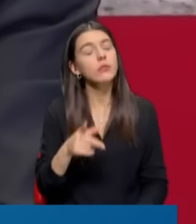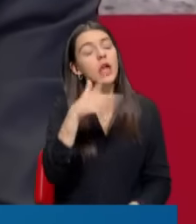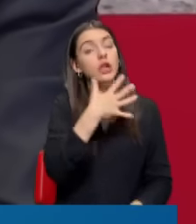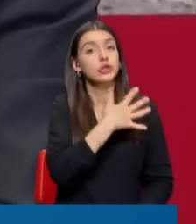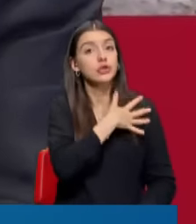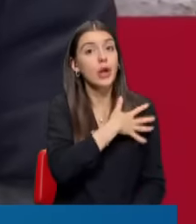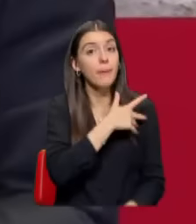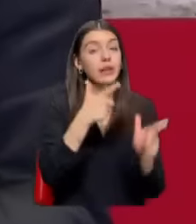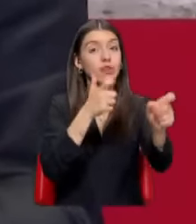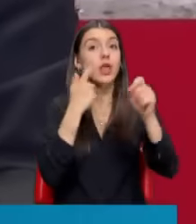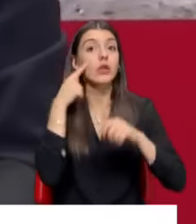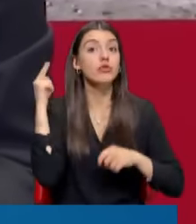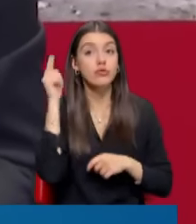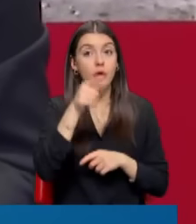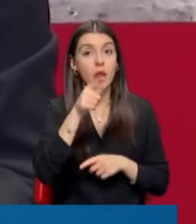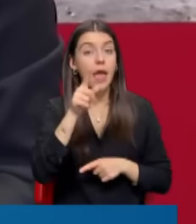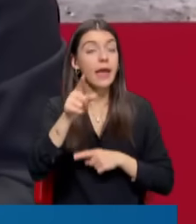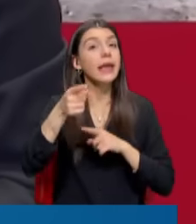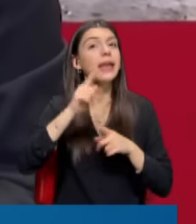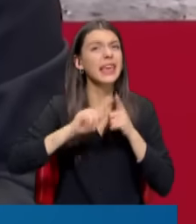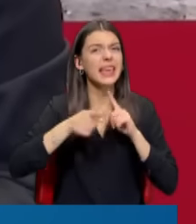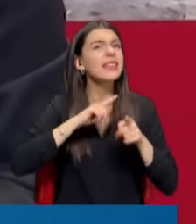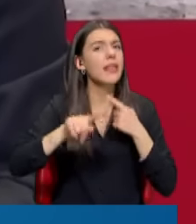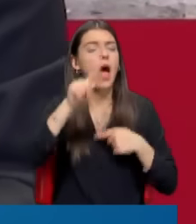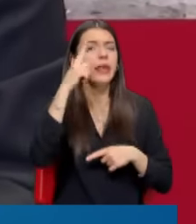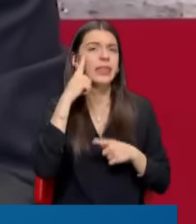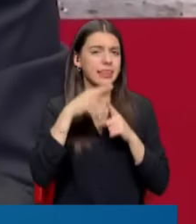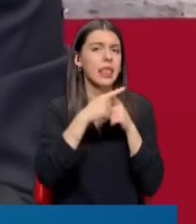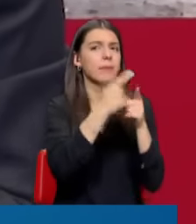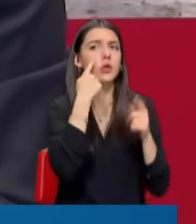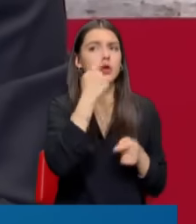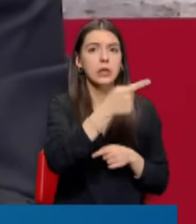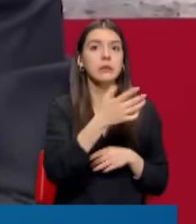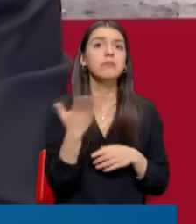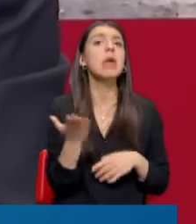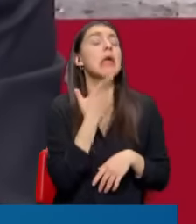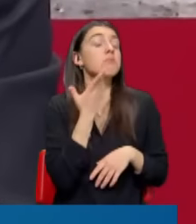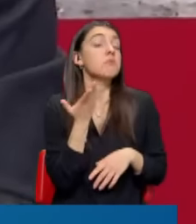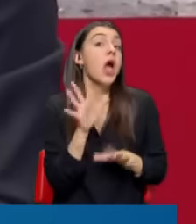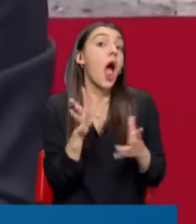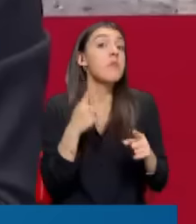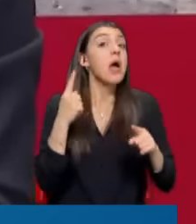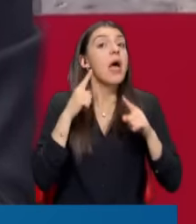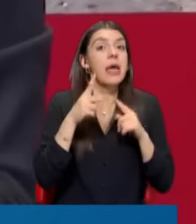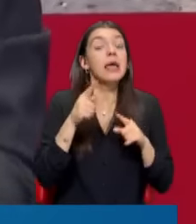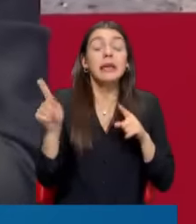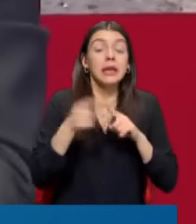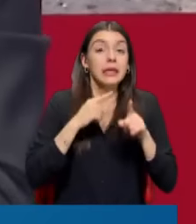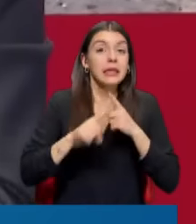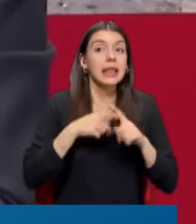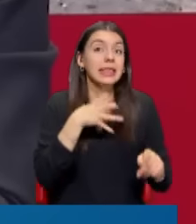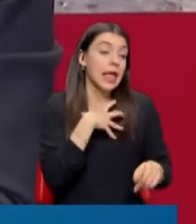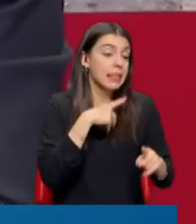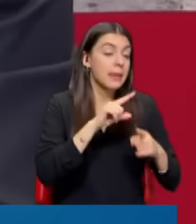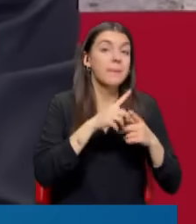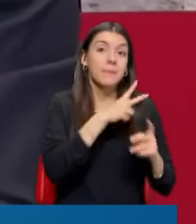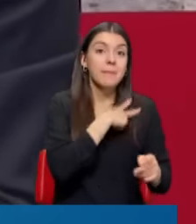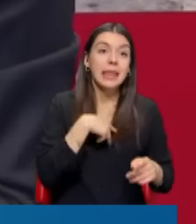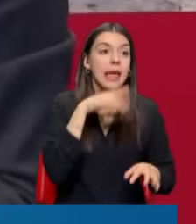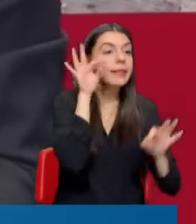Belediye Başkanı Muharrem Erkek de iktidara tepki gösterdi. Herhalde iktidar kendi belediyelerini denetlemiyor. Denetlenmesine